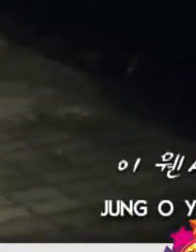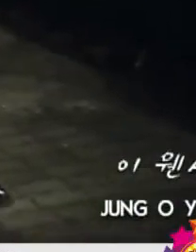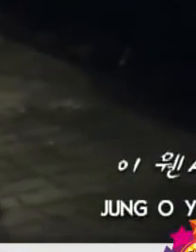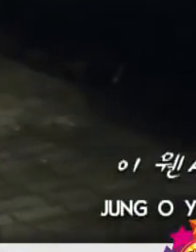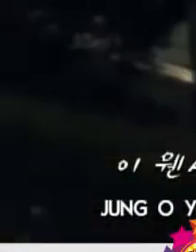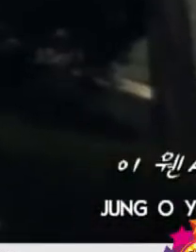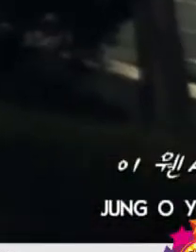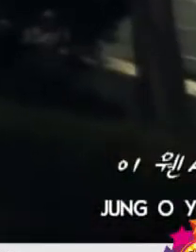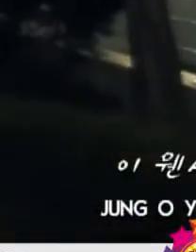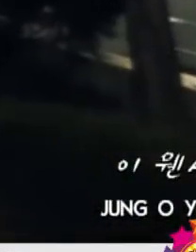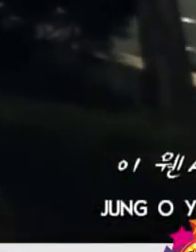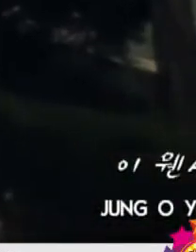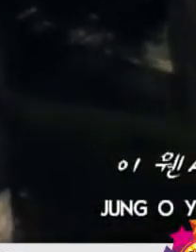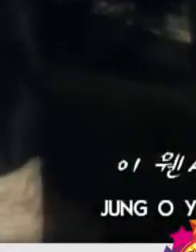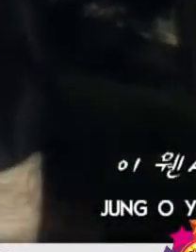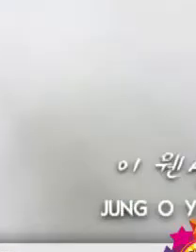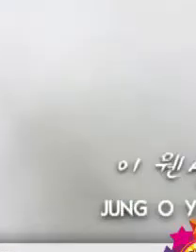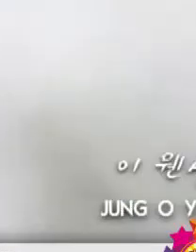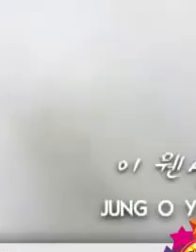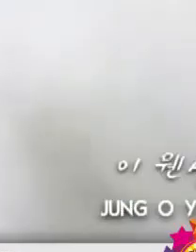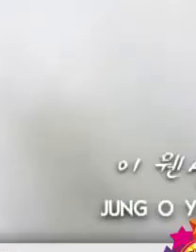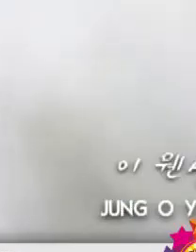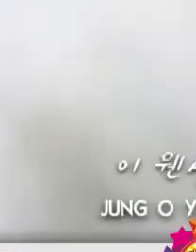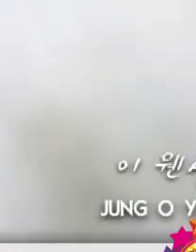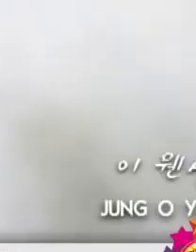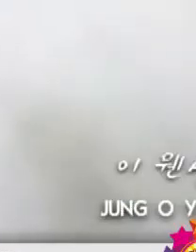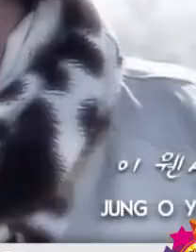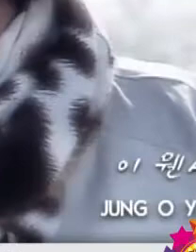그렇게도 내맘 모르니